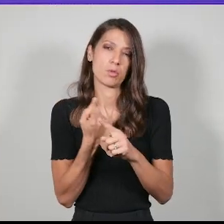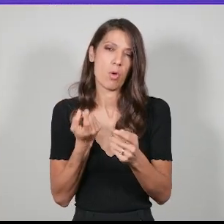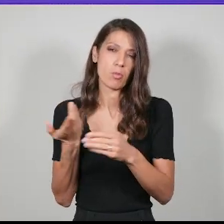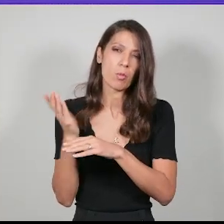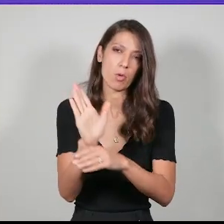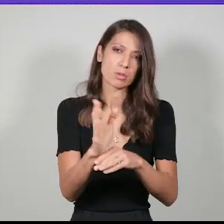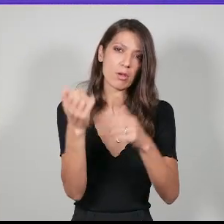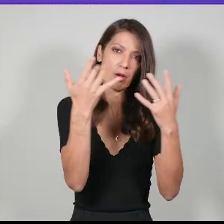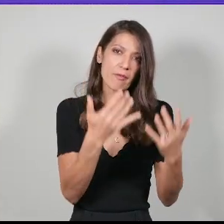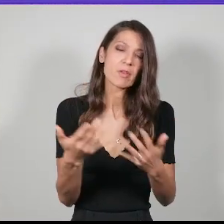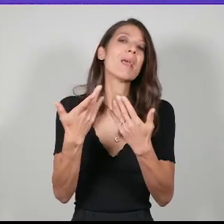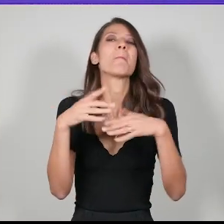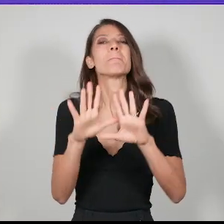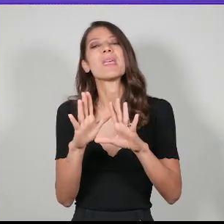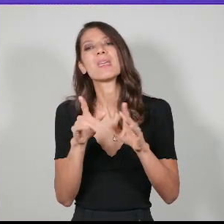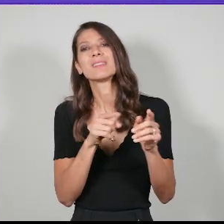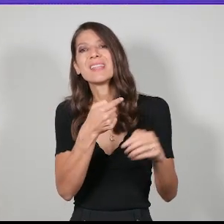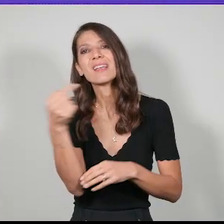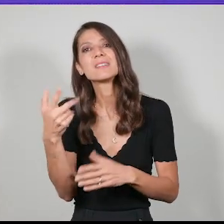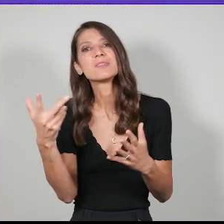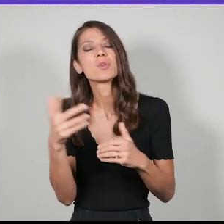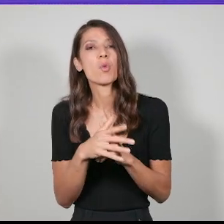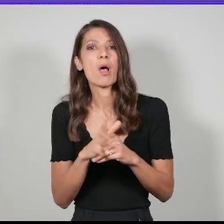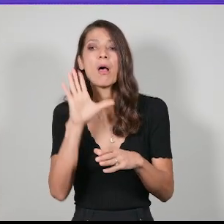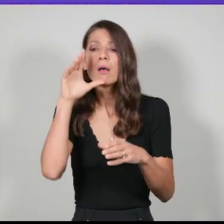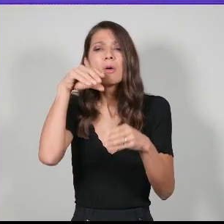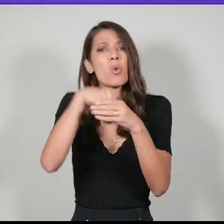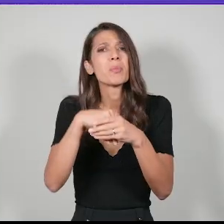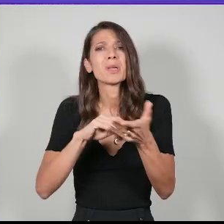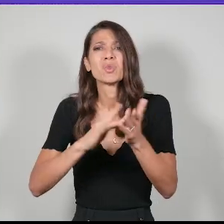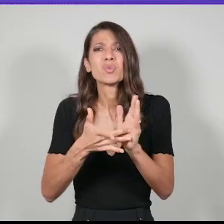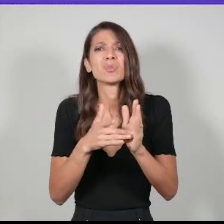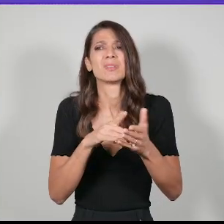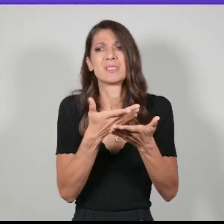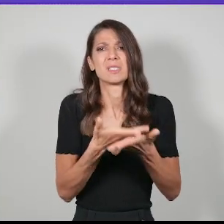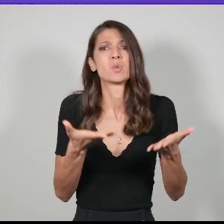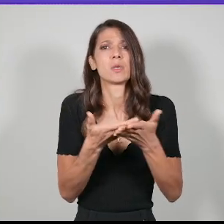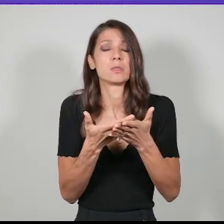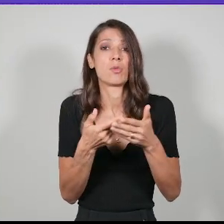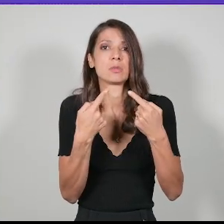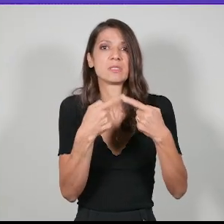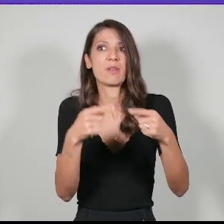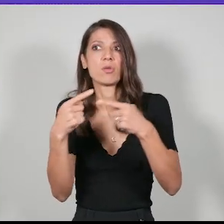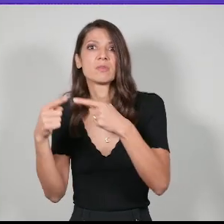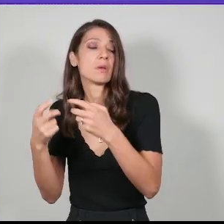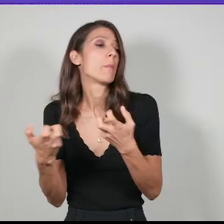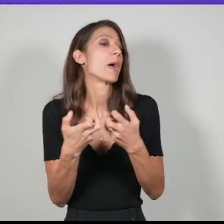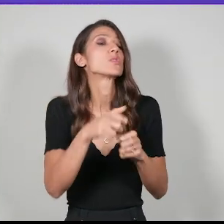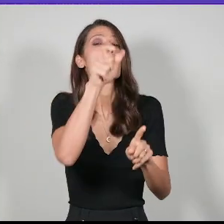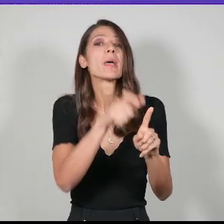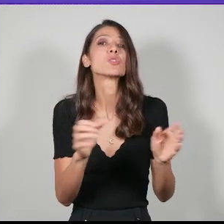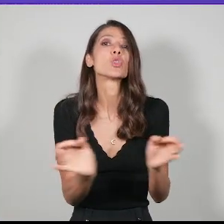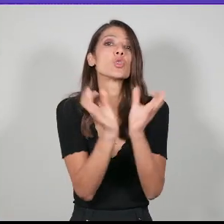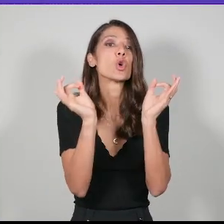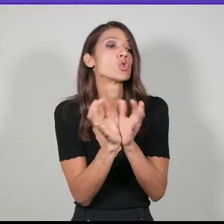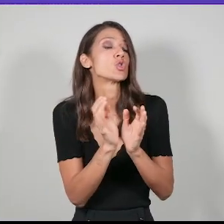défaut d'amalgamer toute une série de situations qui sont très différentes. Entre la personne qui va de temps en temps faire un petit